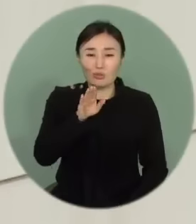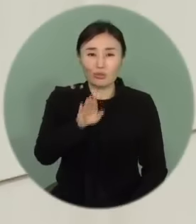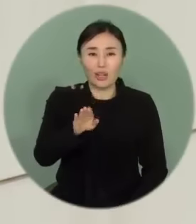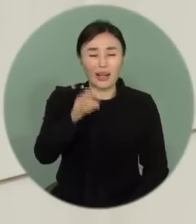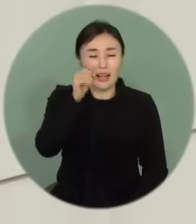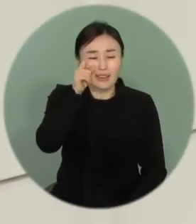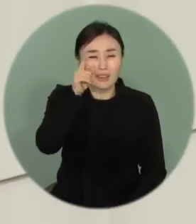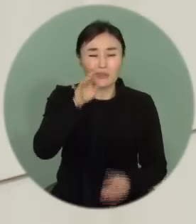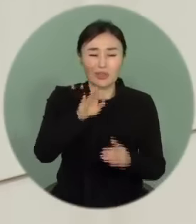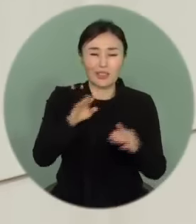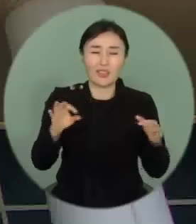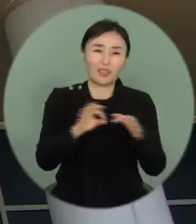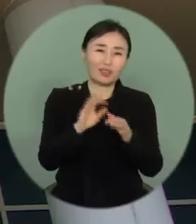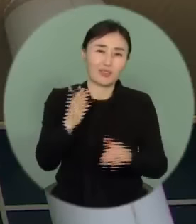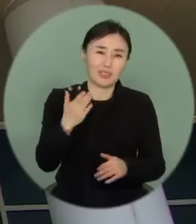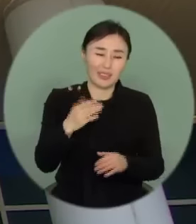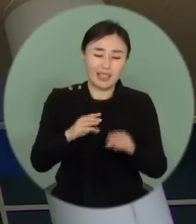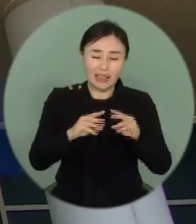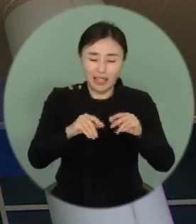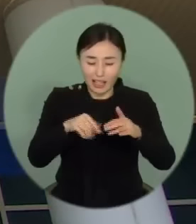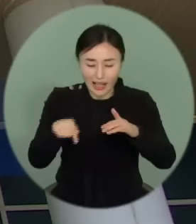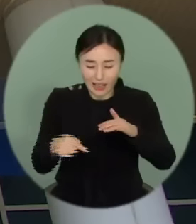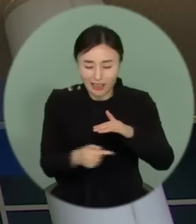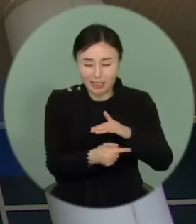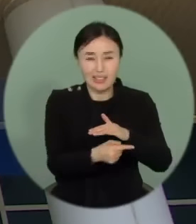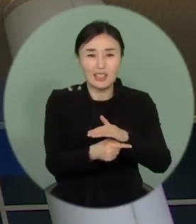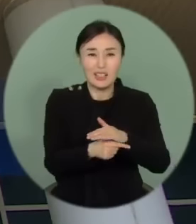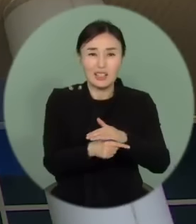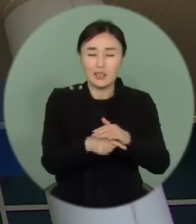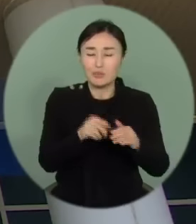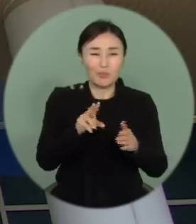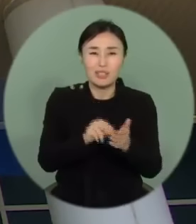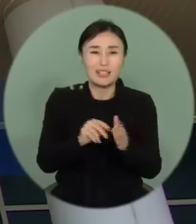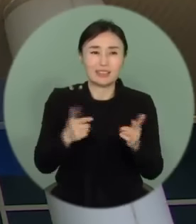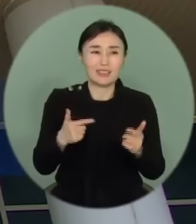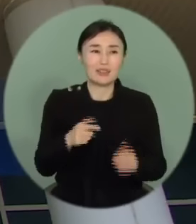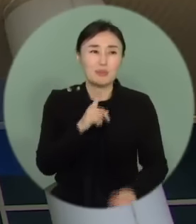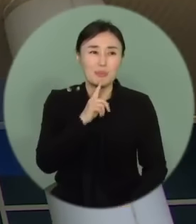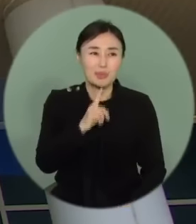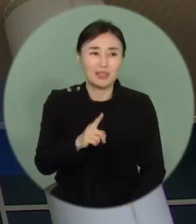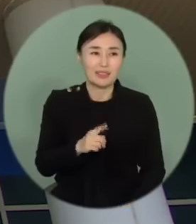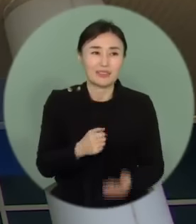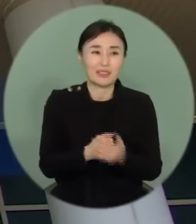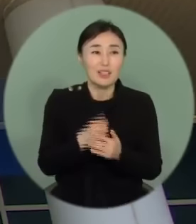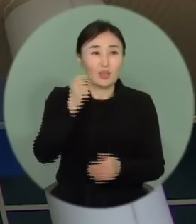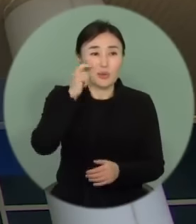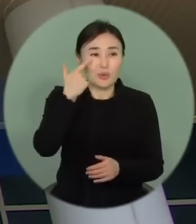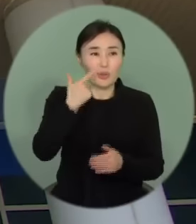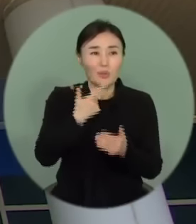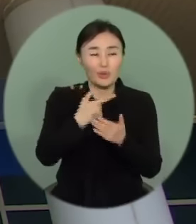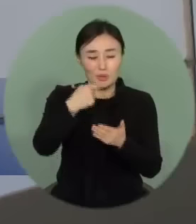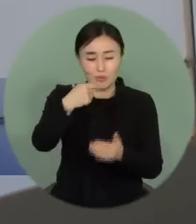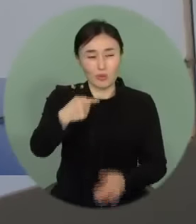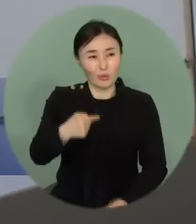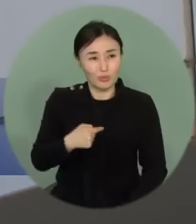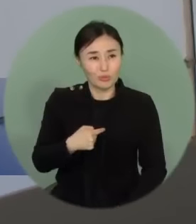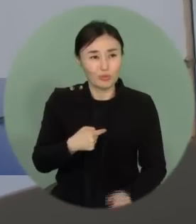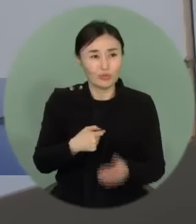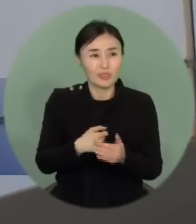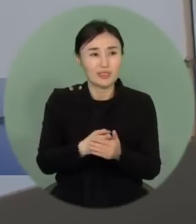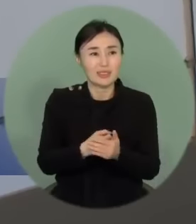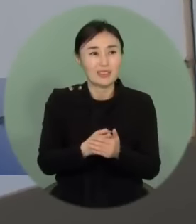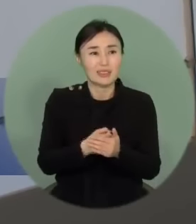여부와는 관련이 없다는 입장. 지연된 부분은 6월에 접수를 하시고 10월 말에 사용되는 건 늦어진 부분 때문에